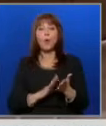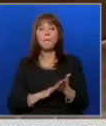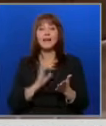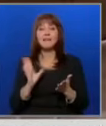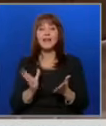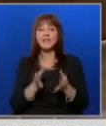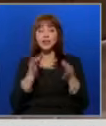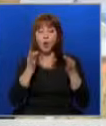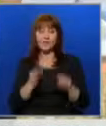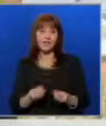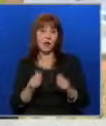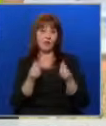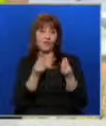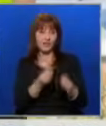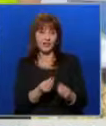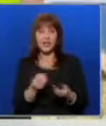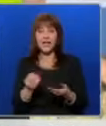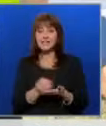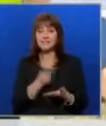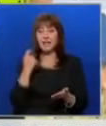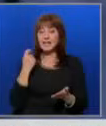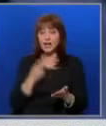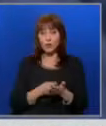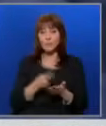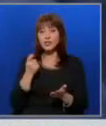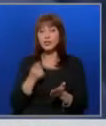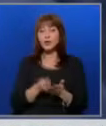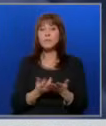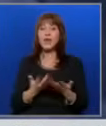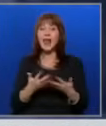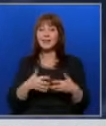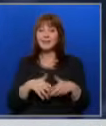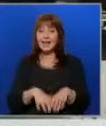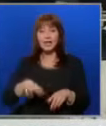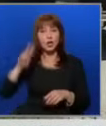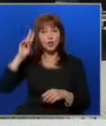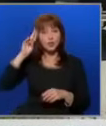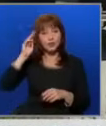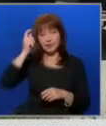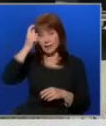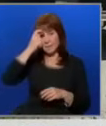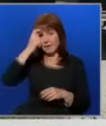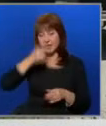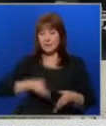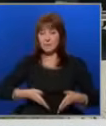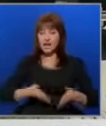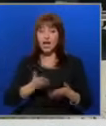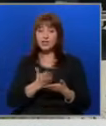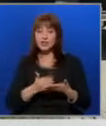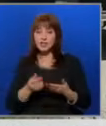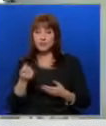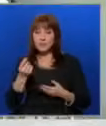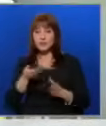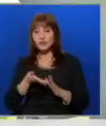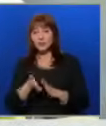е официално връчен. Със събраните глоби ще бъде закупена техника за служителите на МВР на пътя. Част от средствата ще отидат